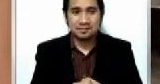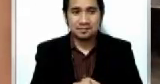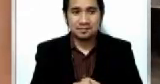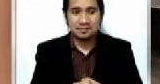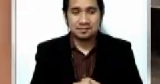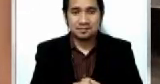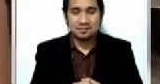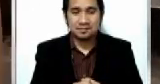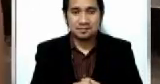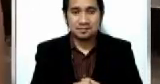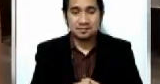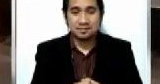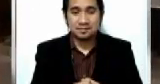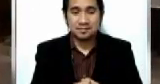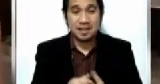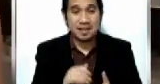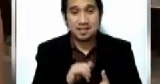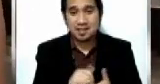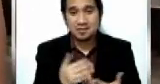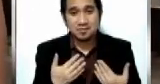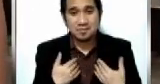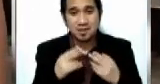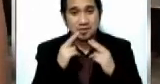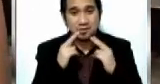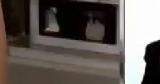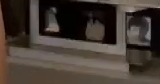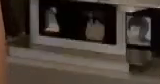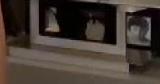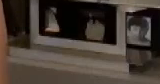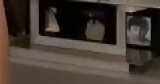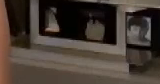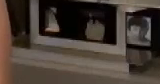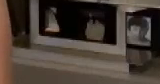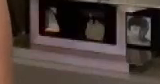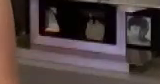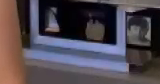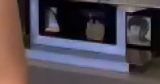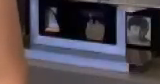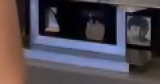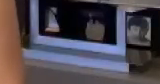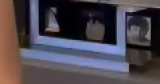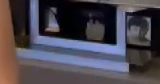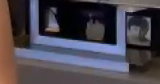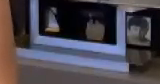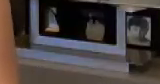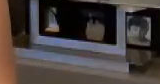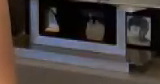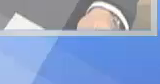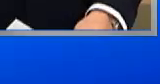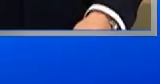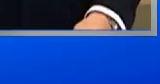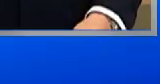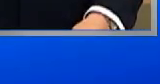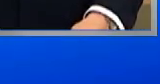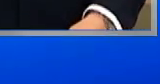And that's it for my chika from home ngayong Monday night. Ako po si Iya Arellano. Miss Mel, Miss Vicky, Ivan.